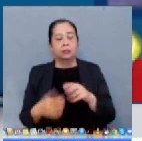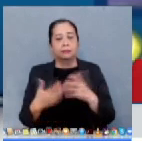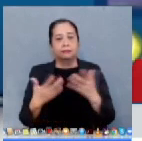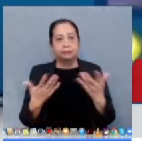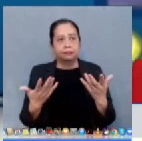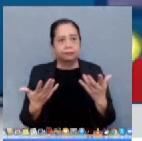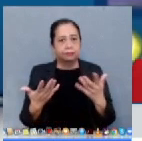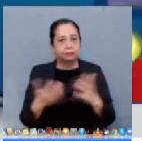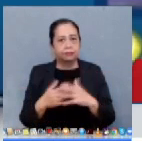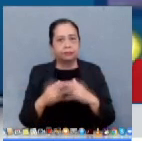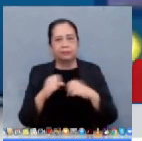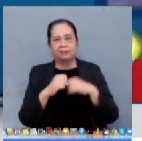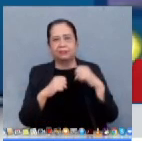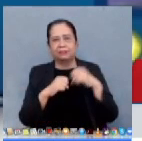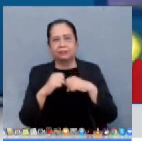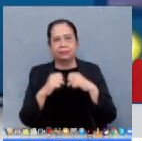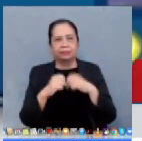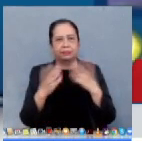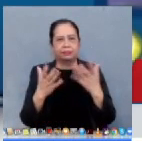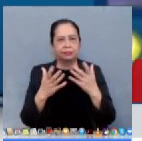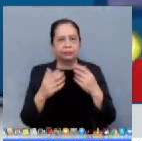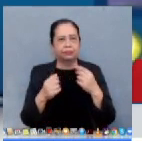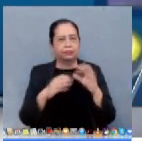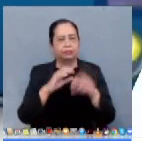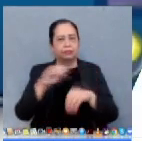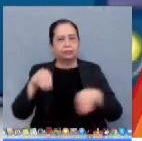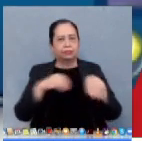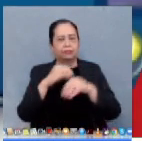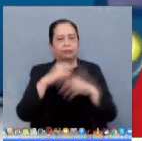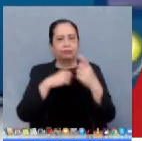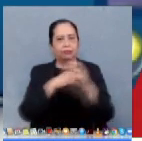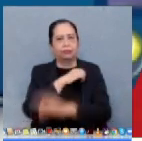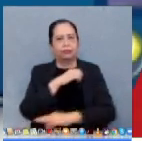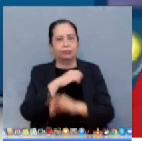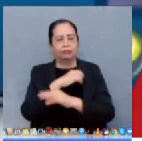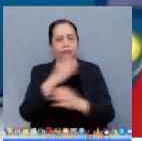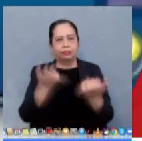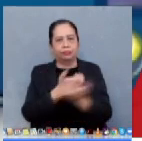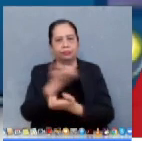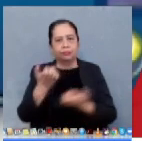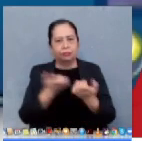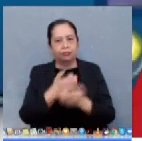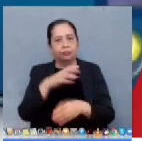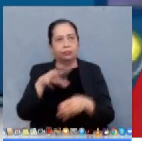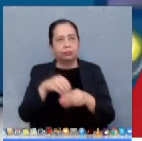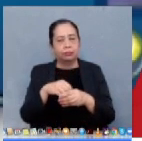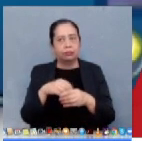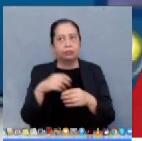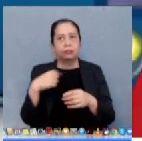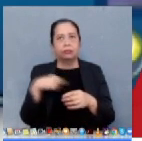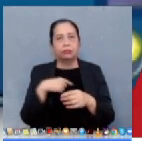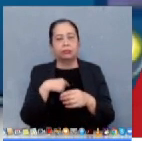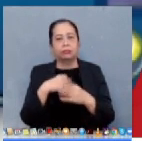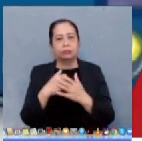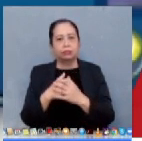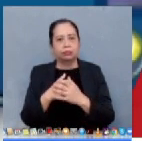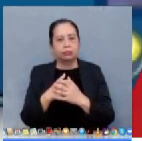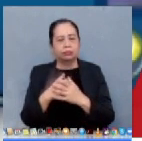structural sources of foreign exchange, including our very